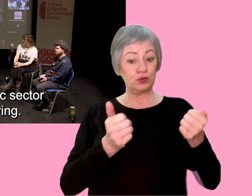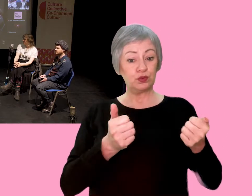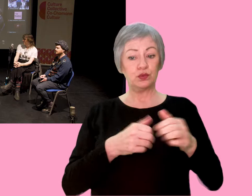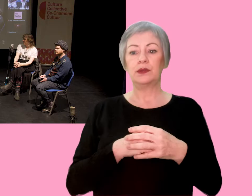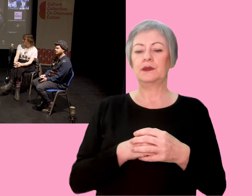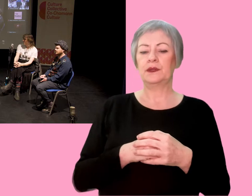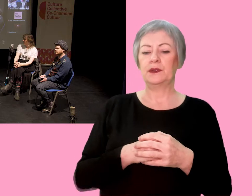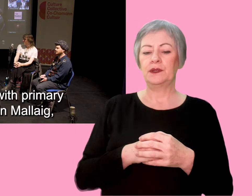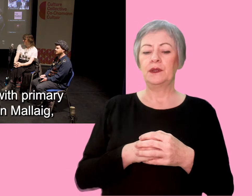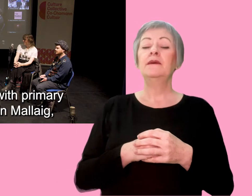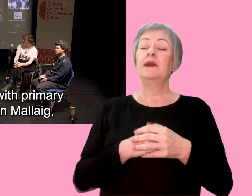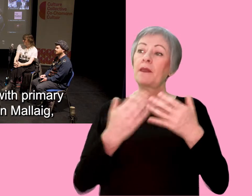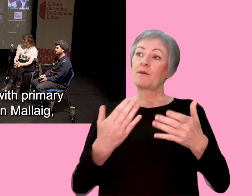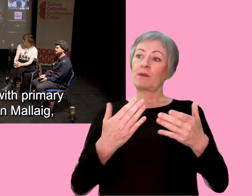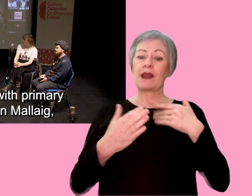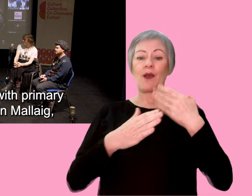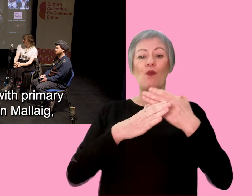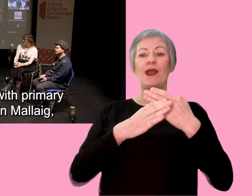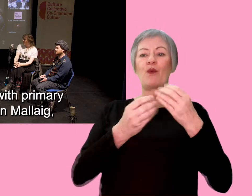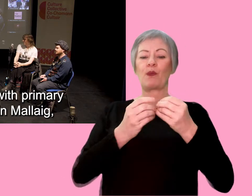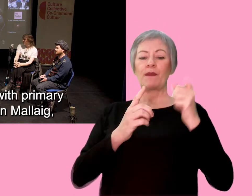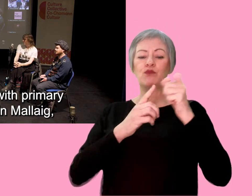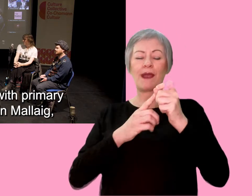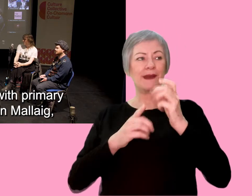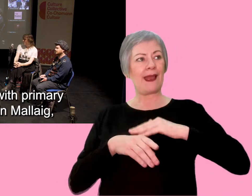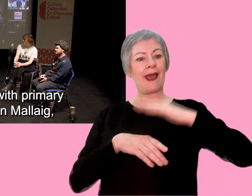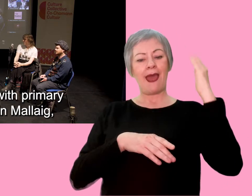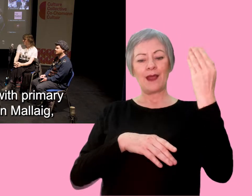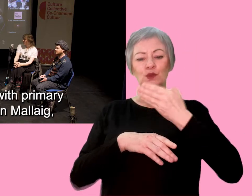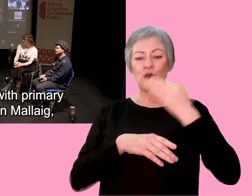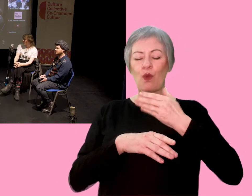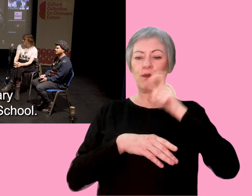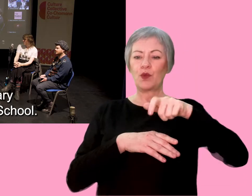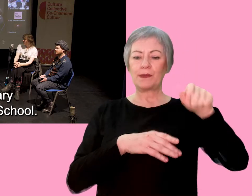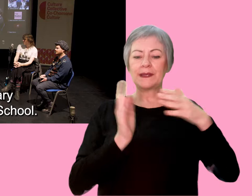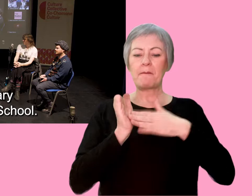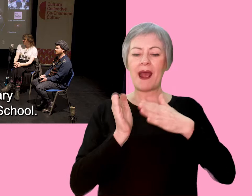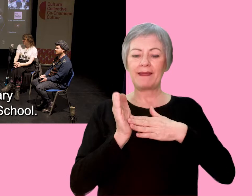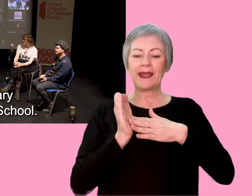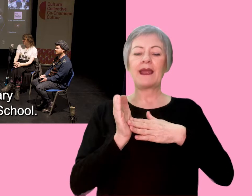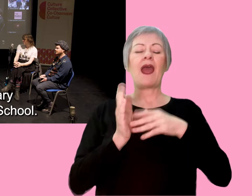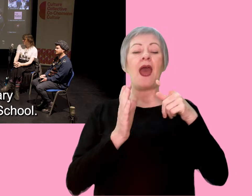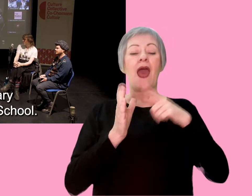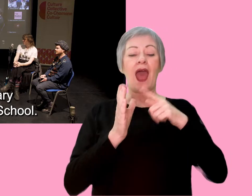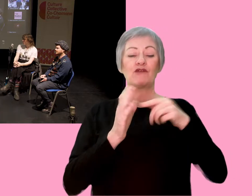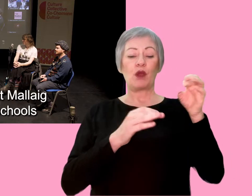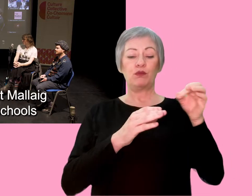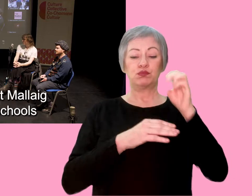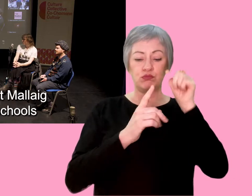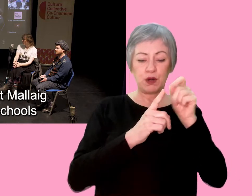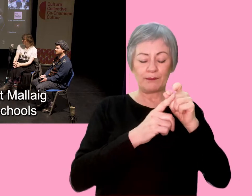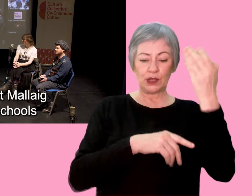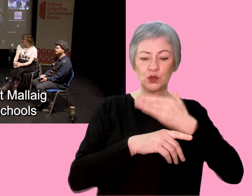Hussein. In draaste ha mi gopper aan een skaltje aan de Malik, ach arakel agus lachapper. Ha